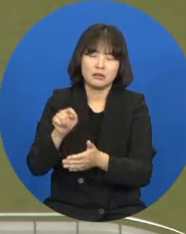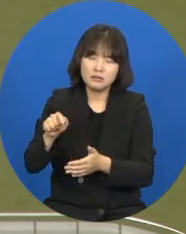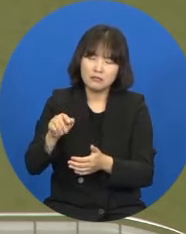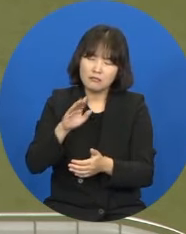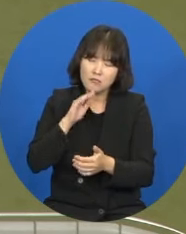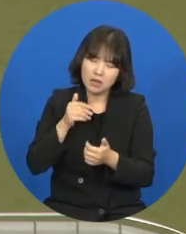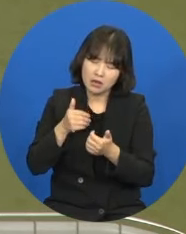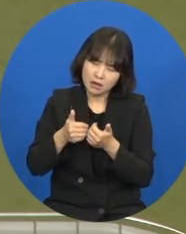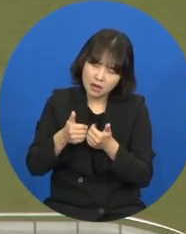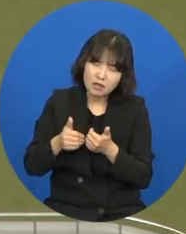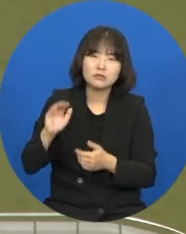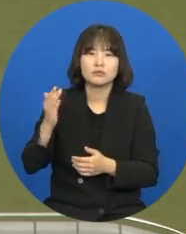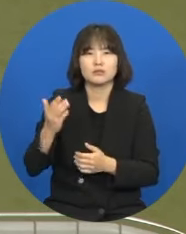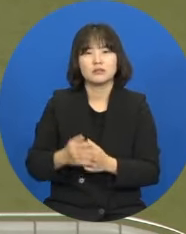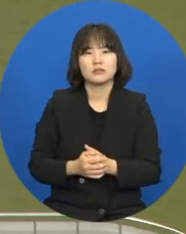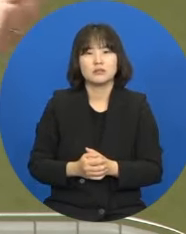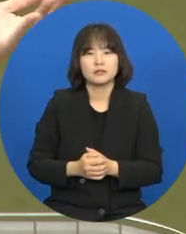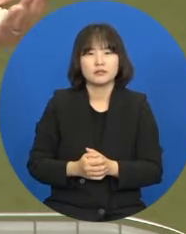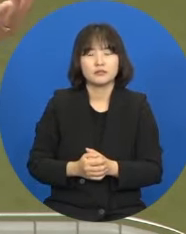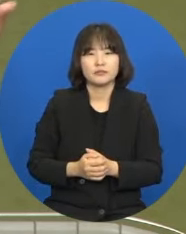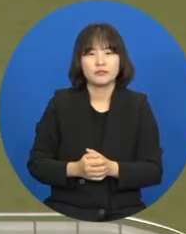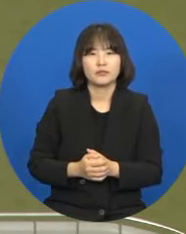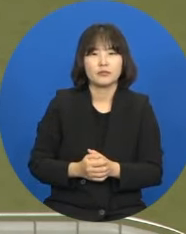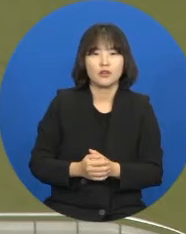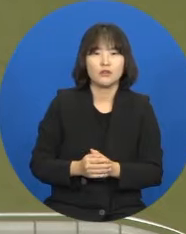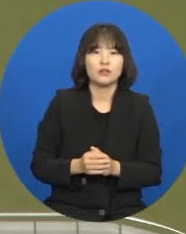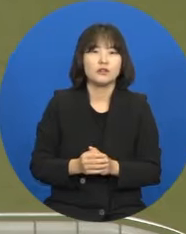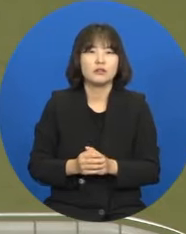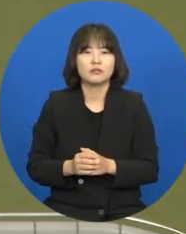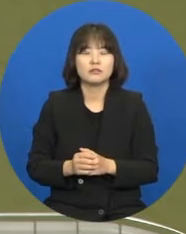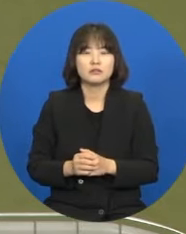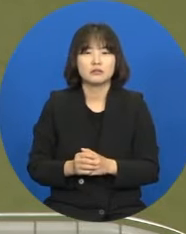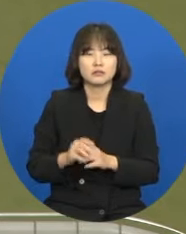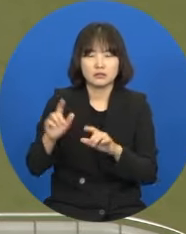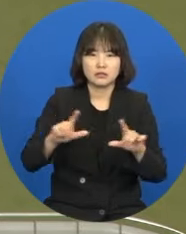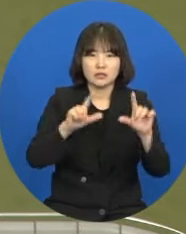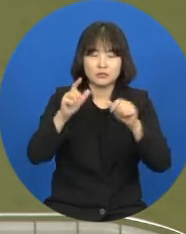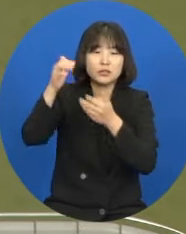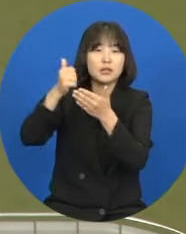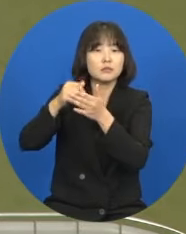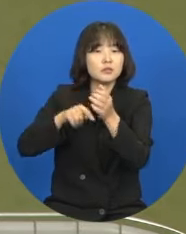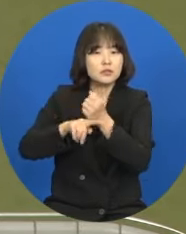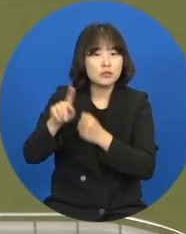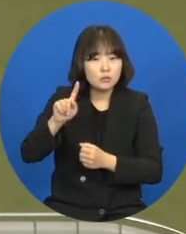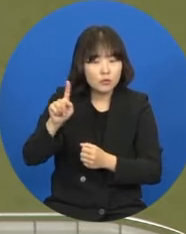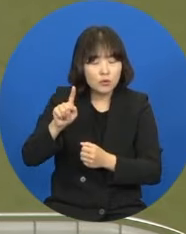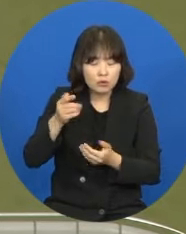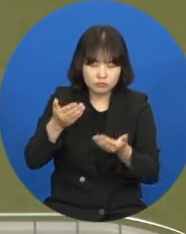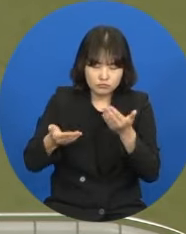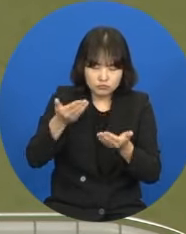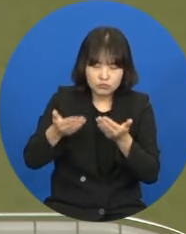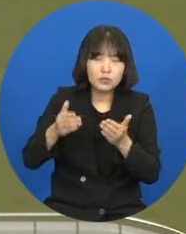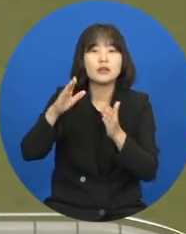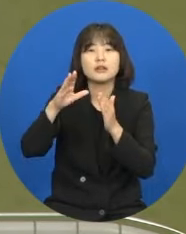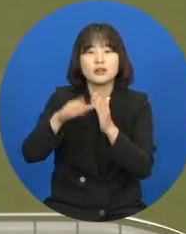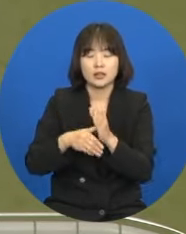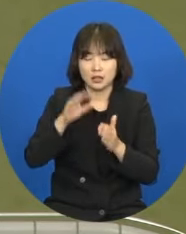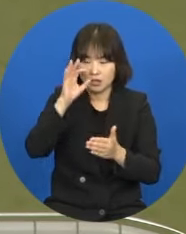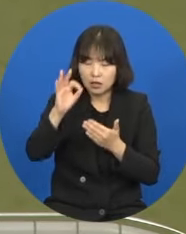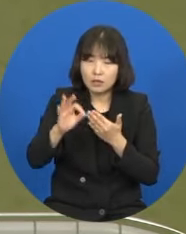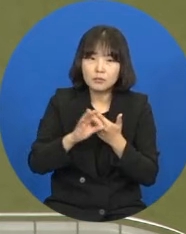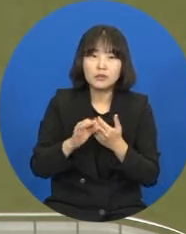되는 포인트입니다 여러분 우리가 살면서 하나님 뜻이 무엇일까를 분별하다 보면 사실